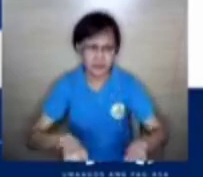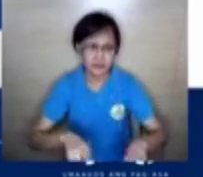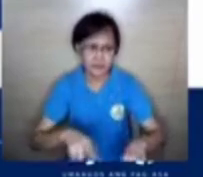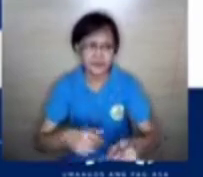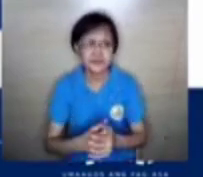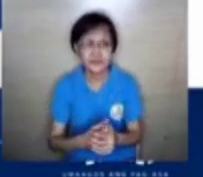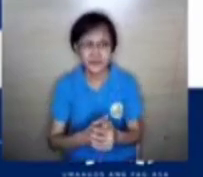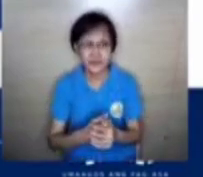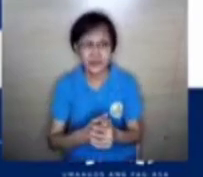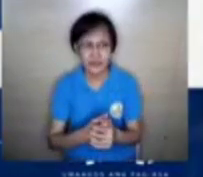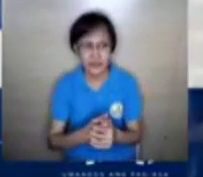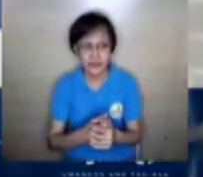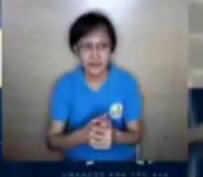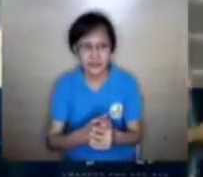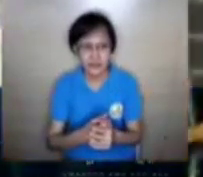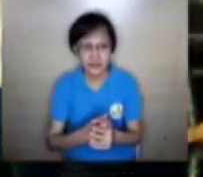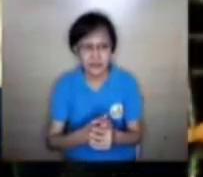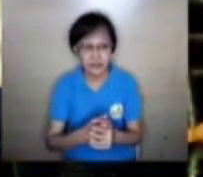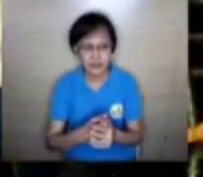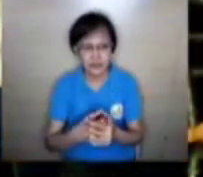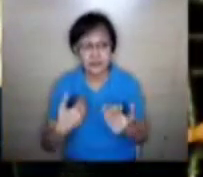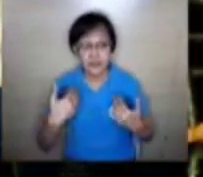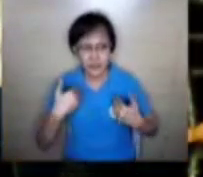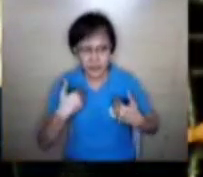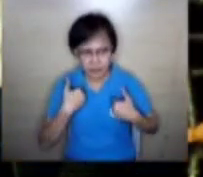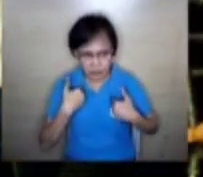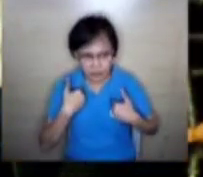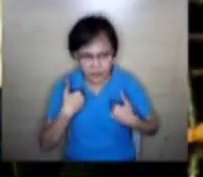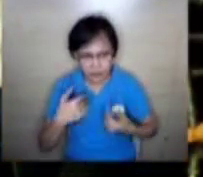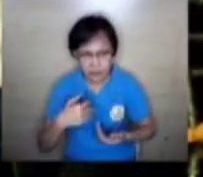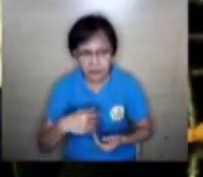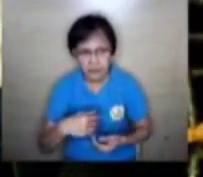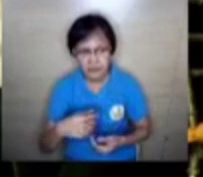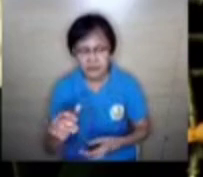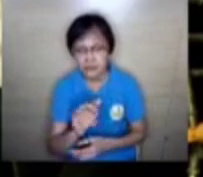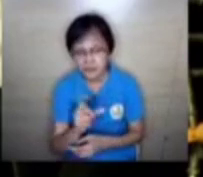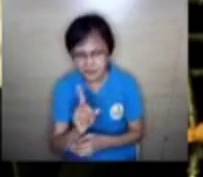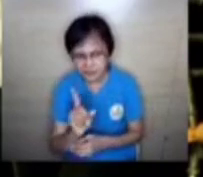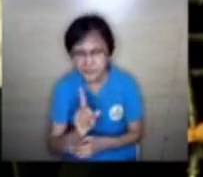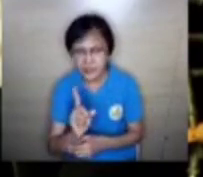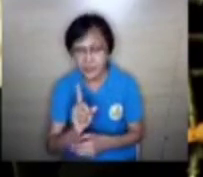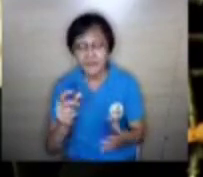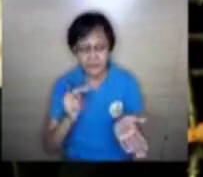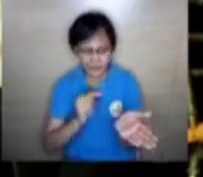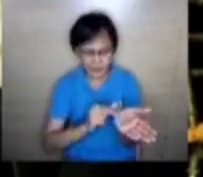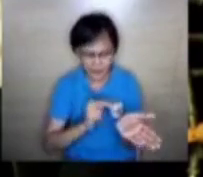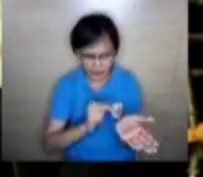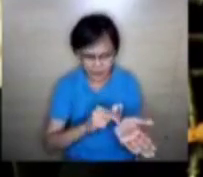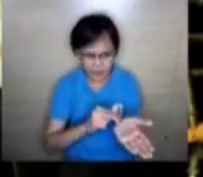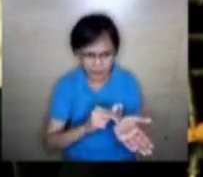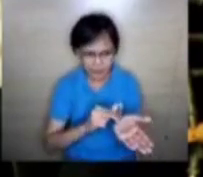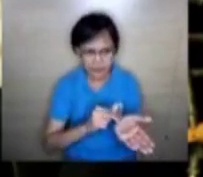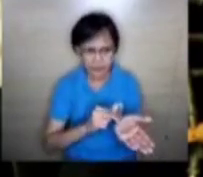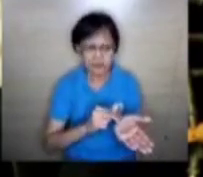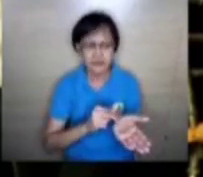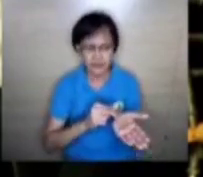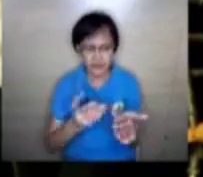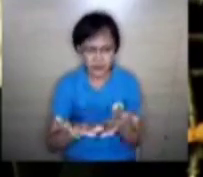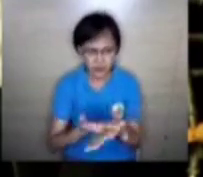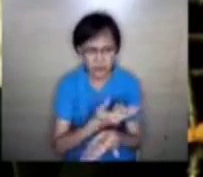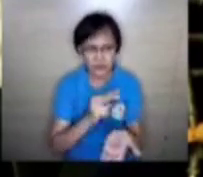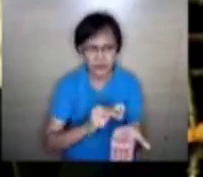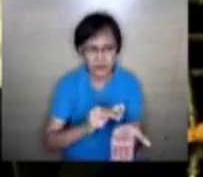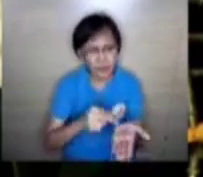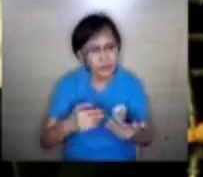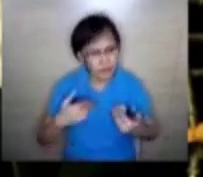Bago pa man mag-ECQ noong 2020, meron pong lumapit sa akin na 3 nurse mula sa DRRMO. Meron po